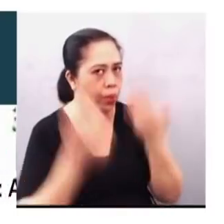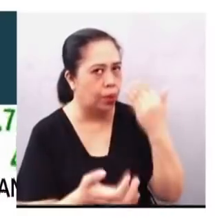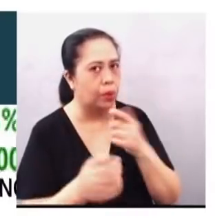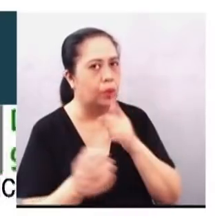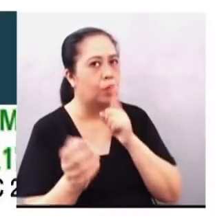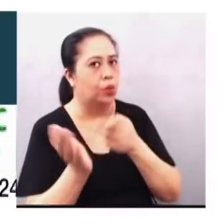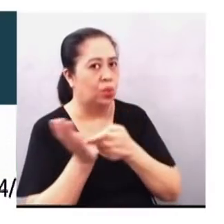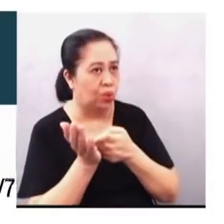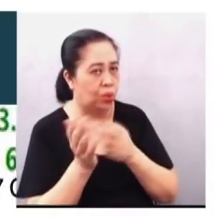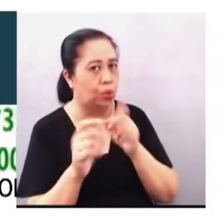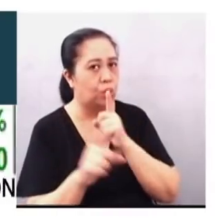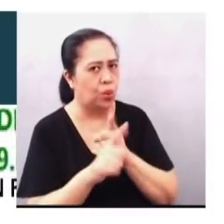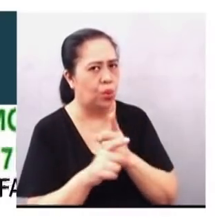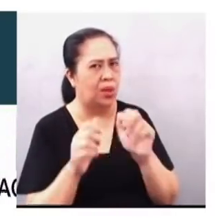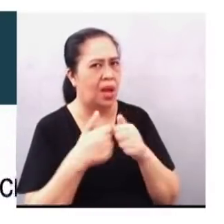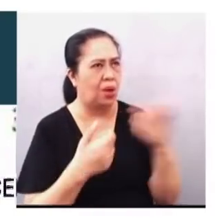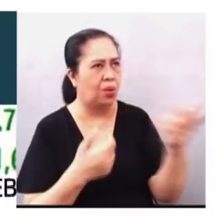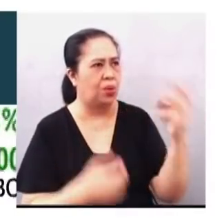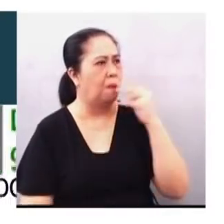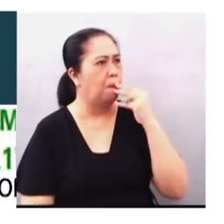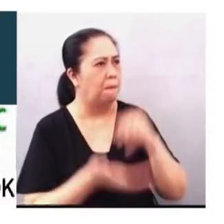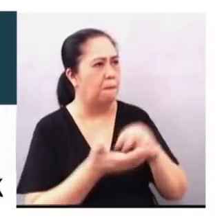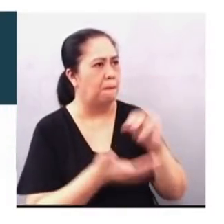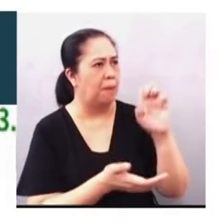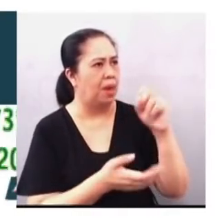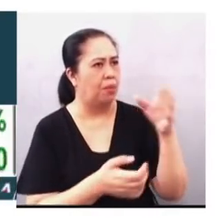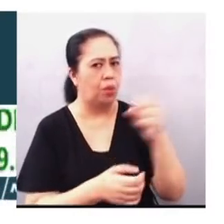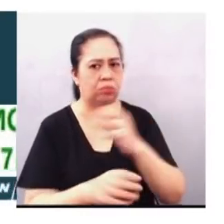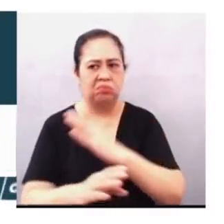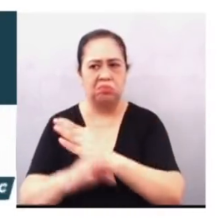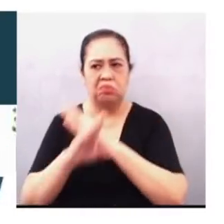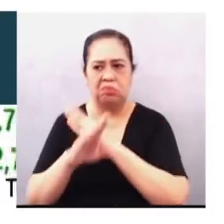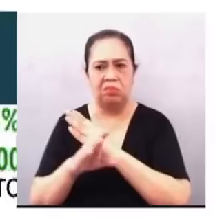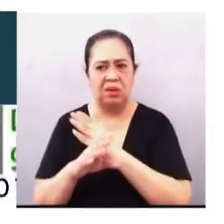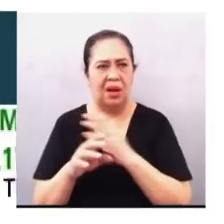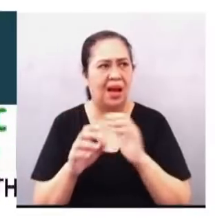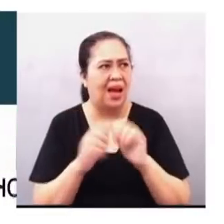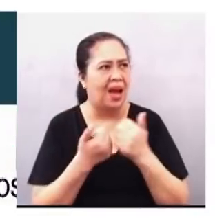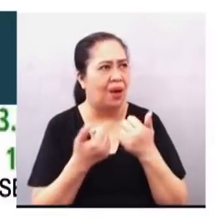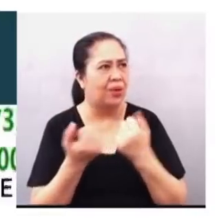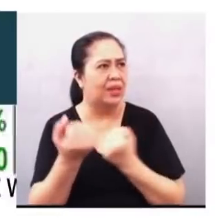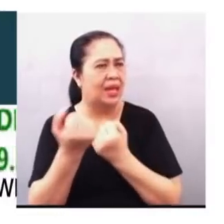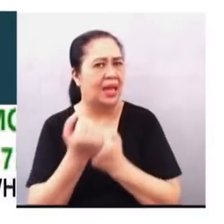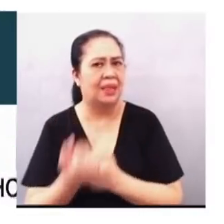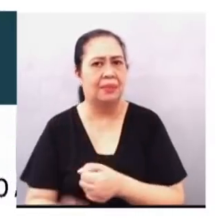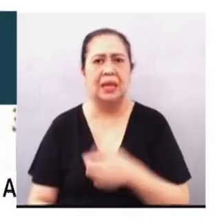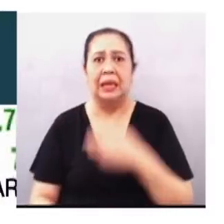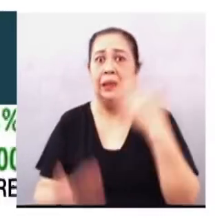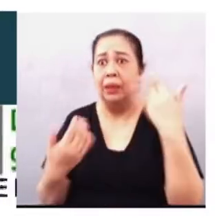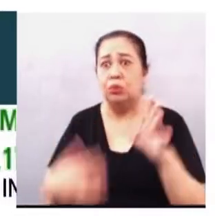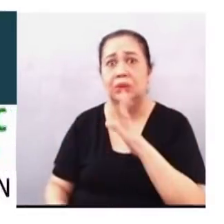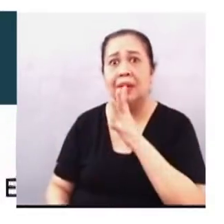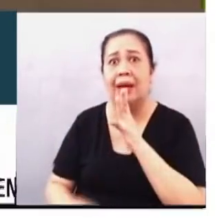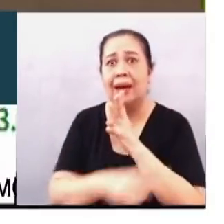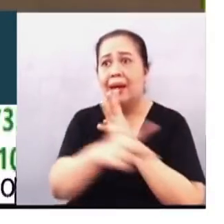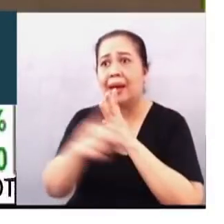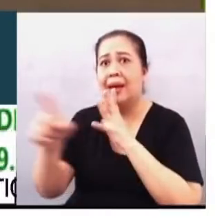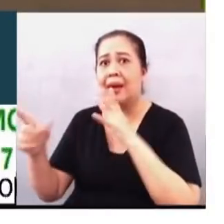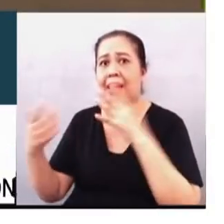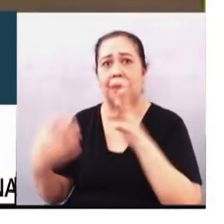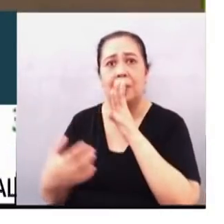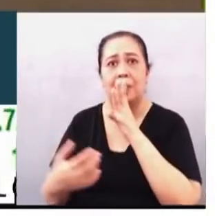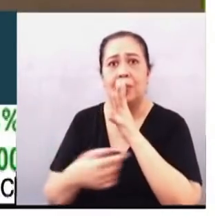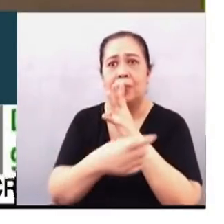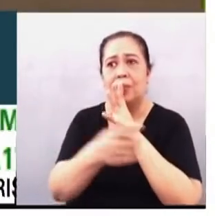can issuing this memo help to unearth the truth? Ay, nakapagsalita na nga lahat ng mga kwan, lahat